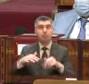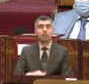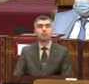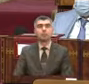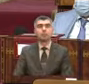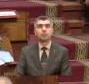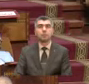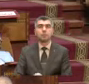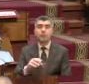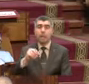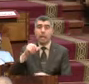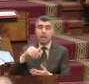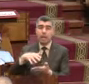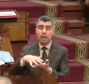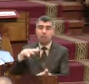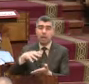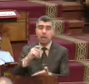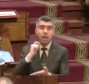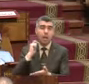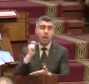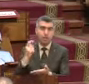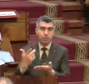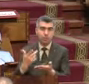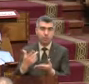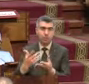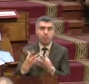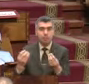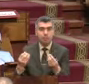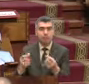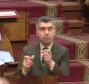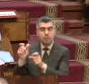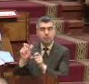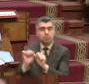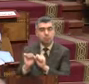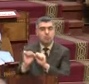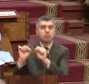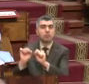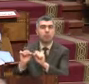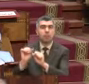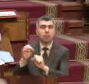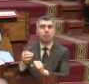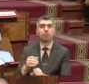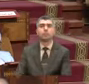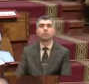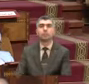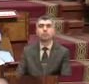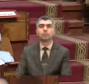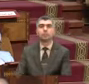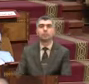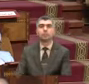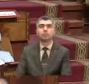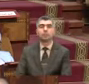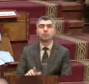يتم نهب الرمال في مدينه العرائش، وكان واحد المجموعه النواب تصدوا لهذا الموضوع، طرقون هذا الموضوع، ولكنهم